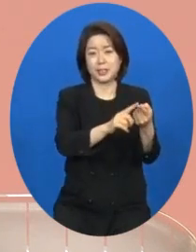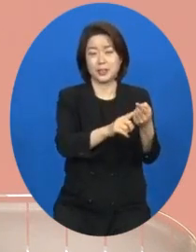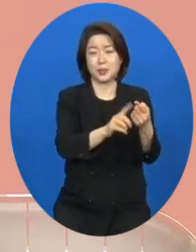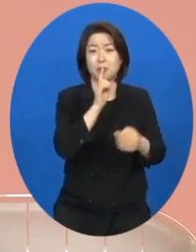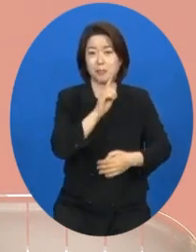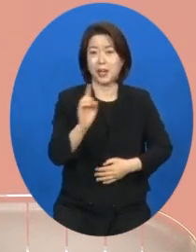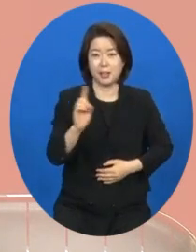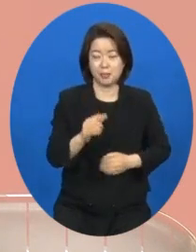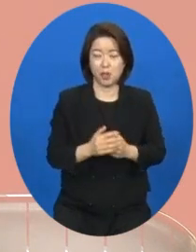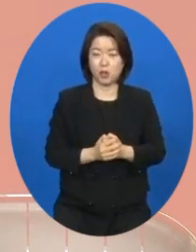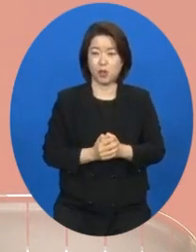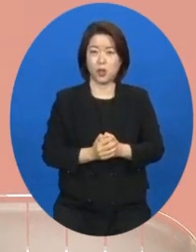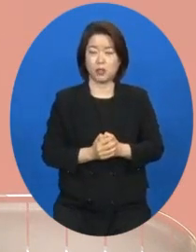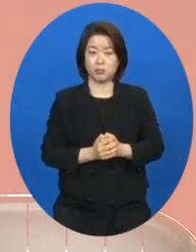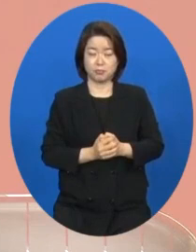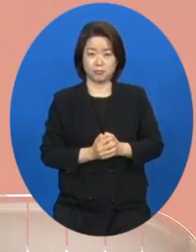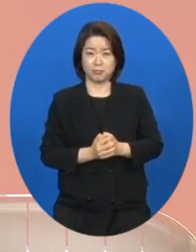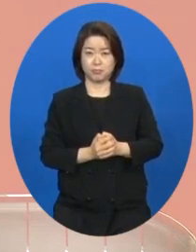있죠.